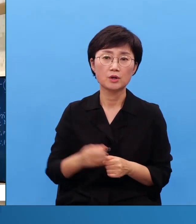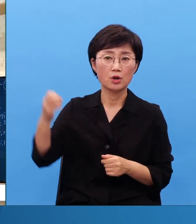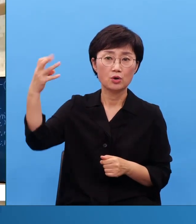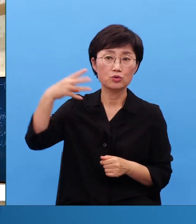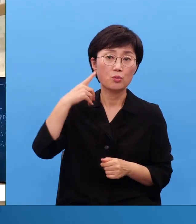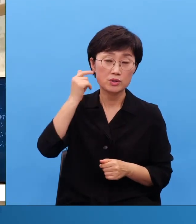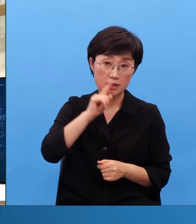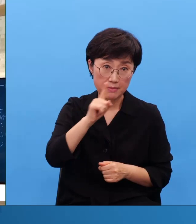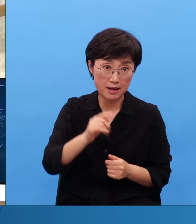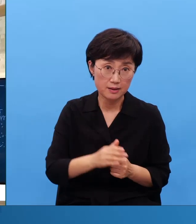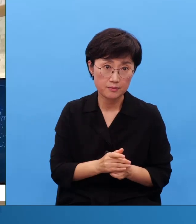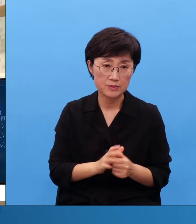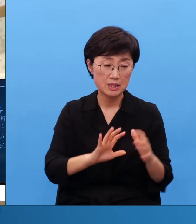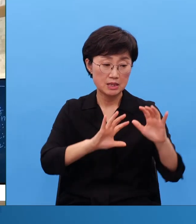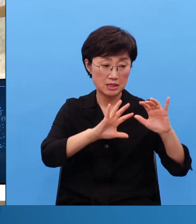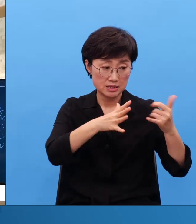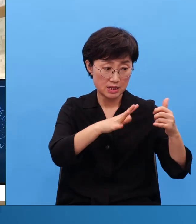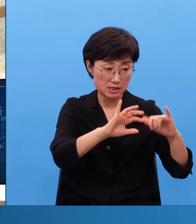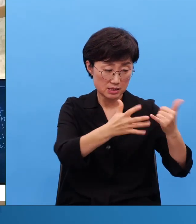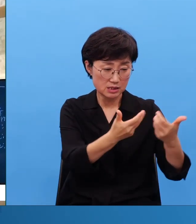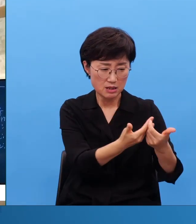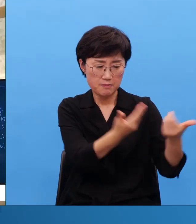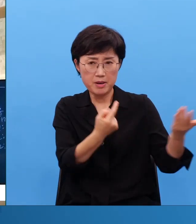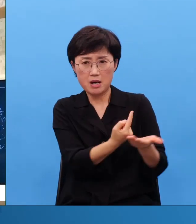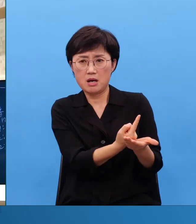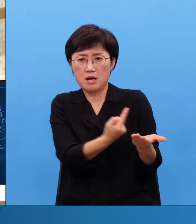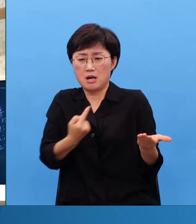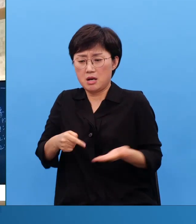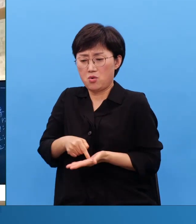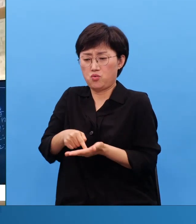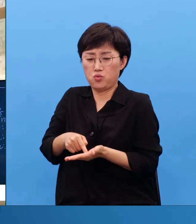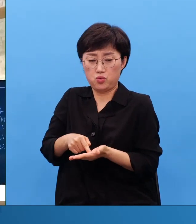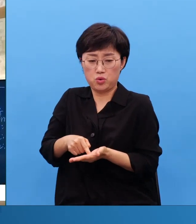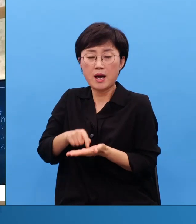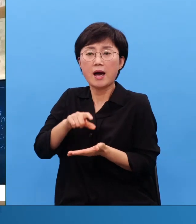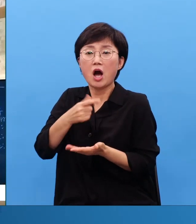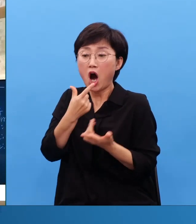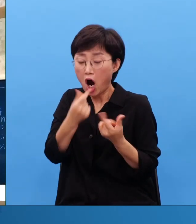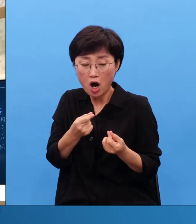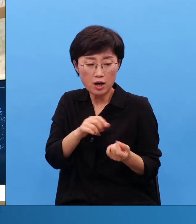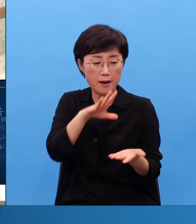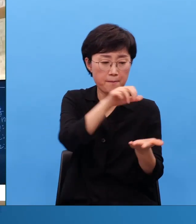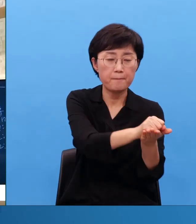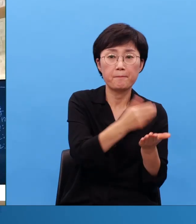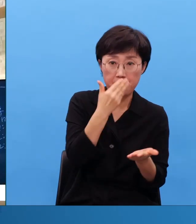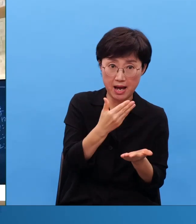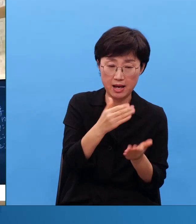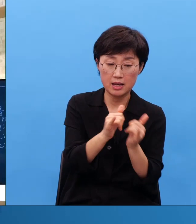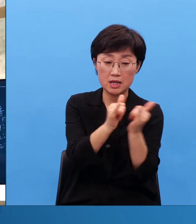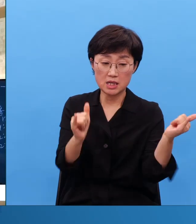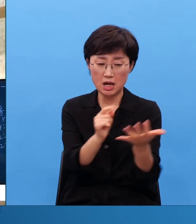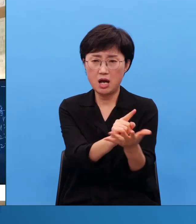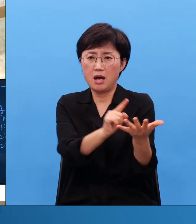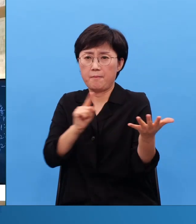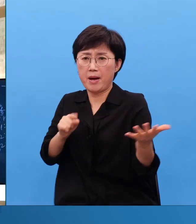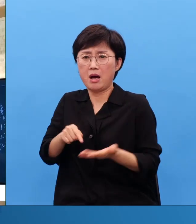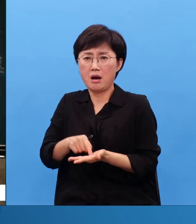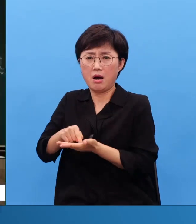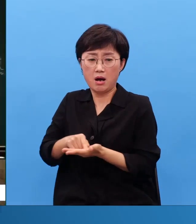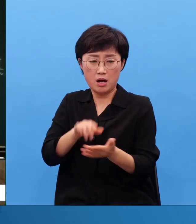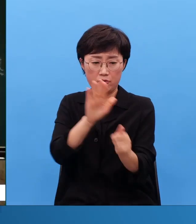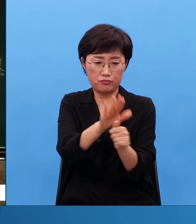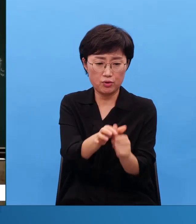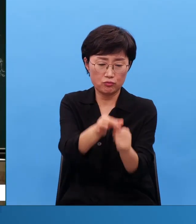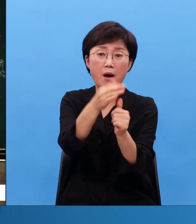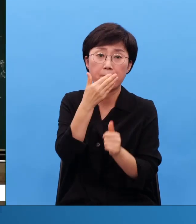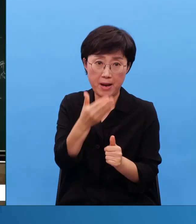목사는 세상과 단절된 만큼 세상을 정복할 수 있다. 사람과 단절된 만큼 사람 살릴 수 있다.